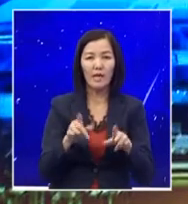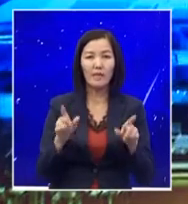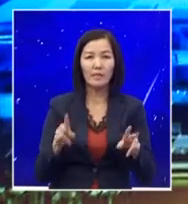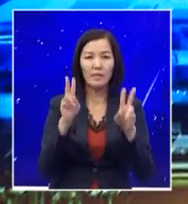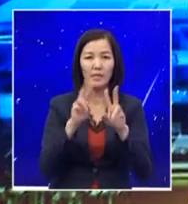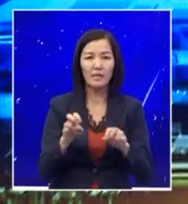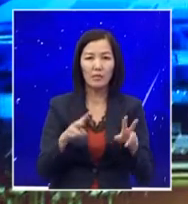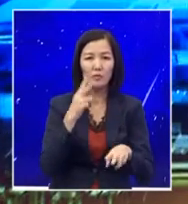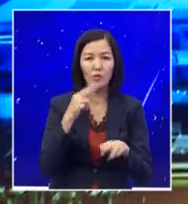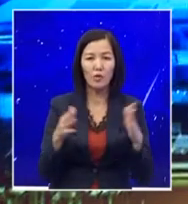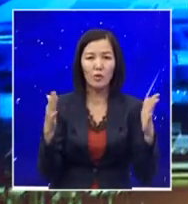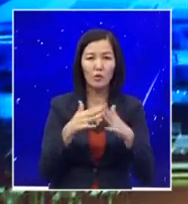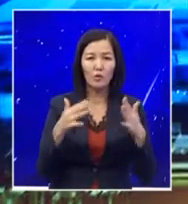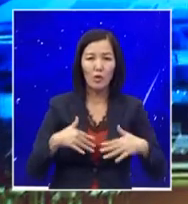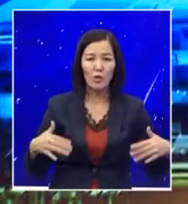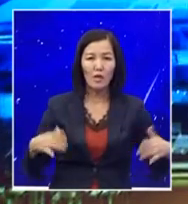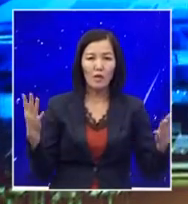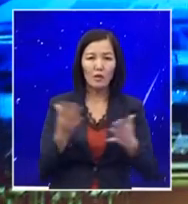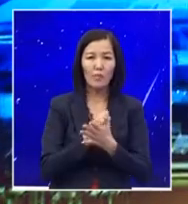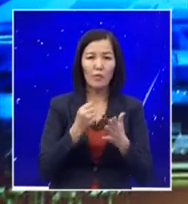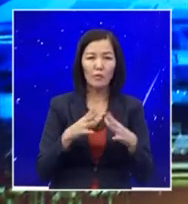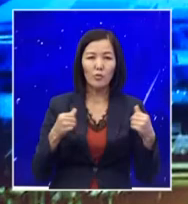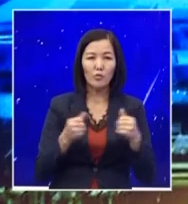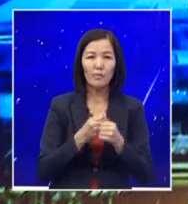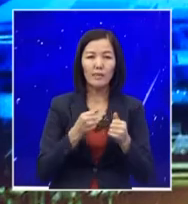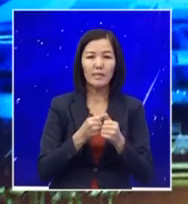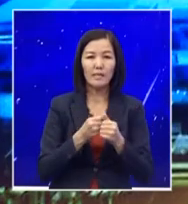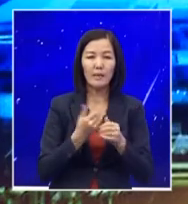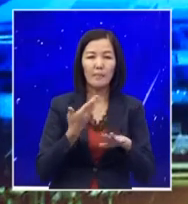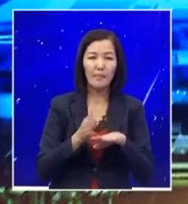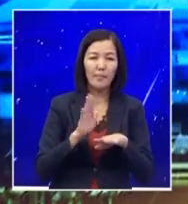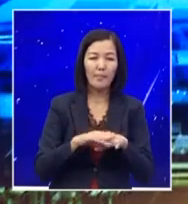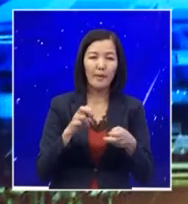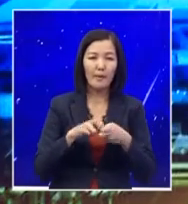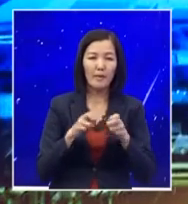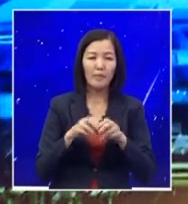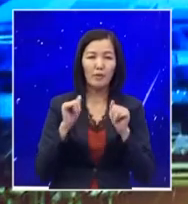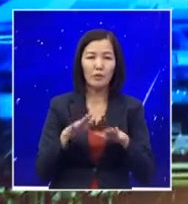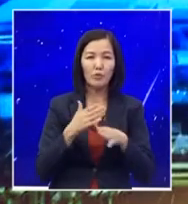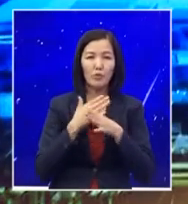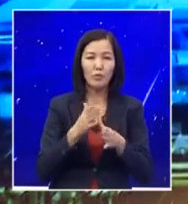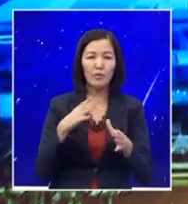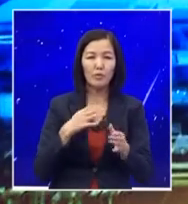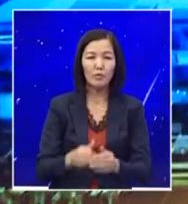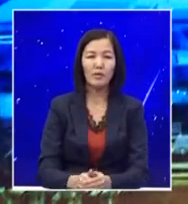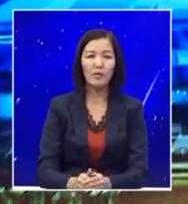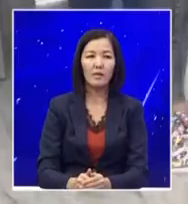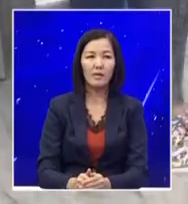іздеу, жоғалған үй жануарларын тауып беру сынды отбасылық қиындықтарды еңсеруге жәрдемдесіп жүр.